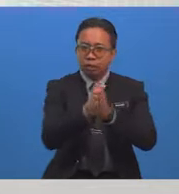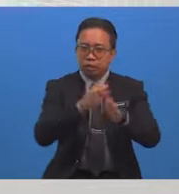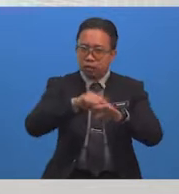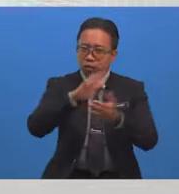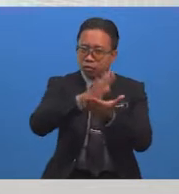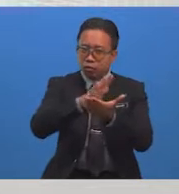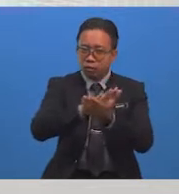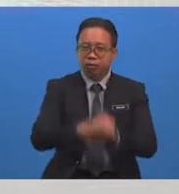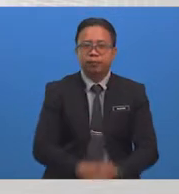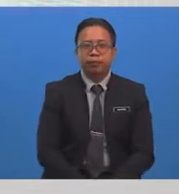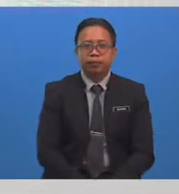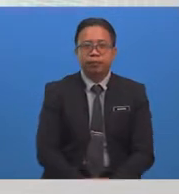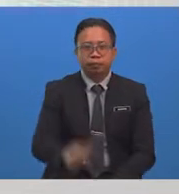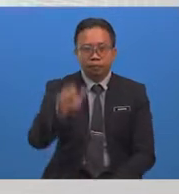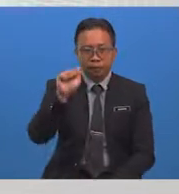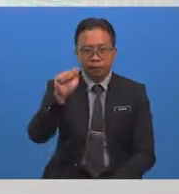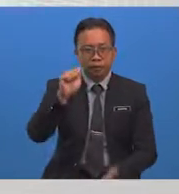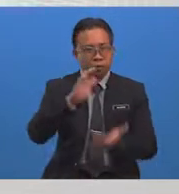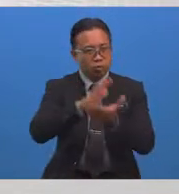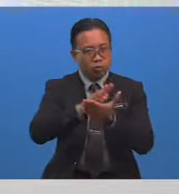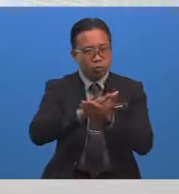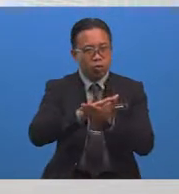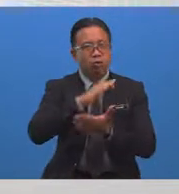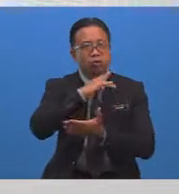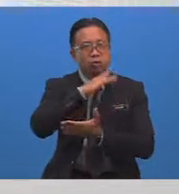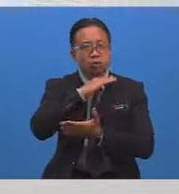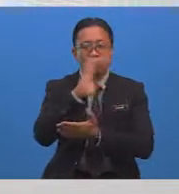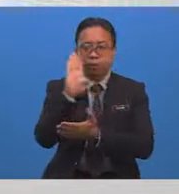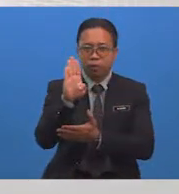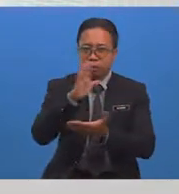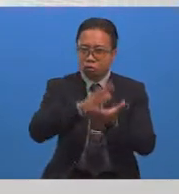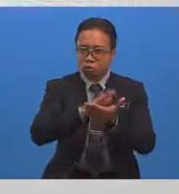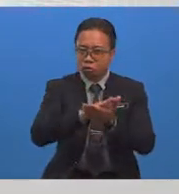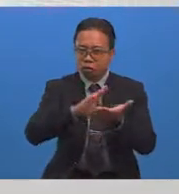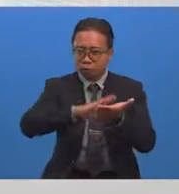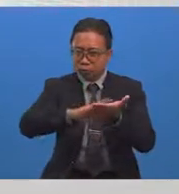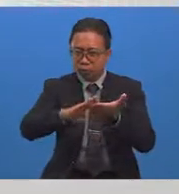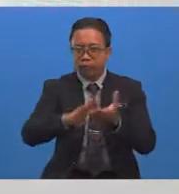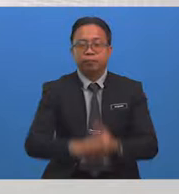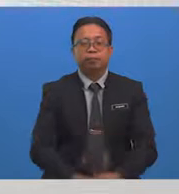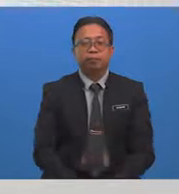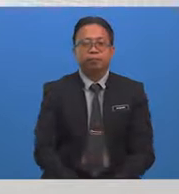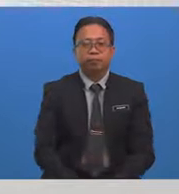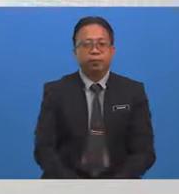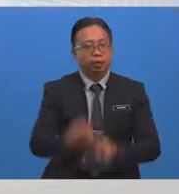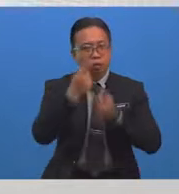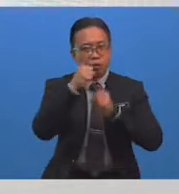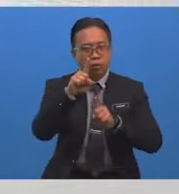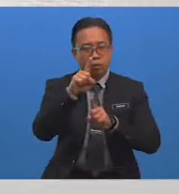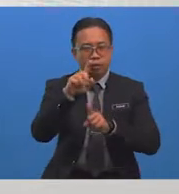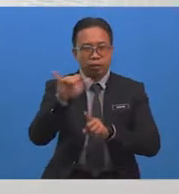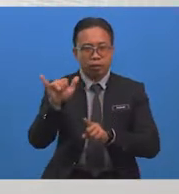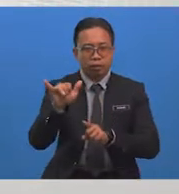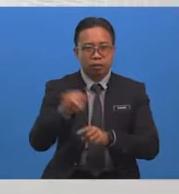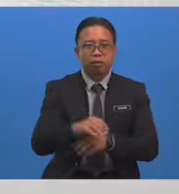gue sekolah kotor by sekolah bersih Jawabannya